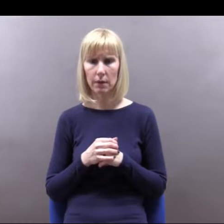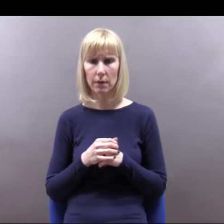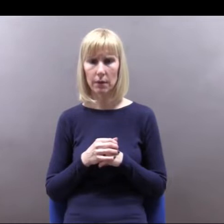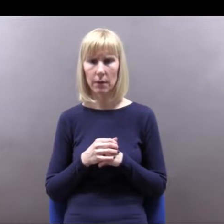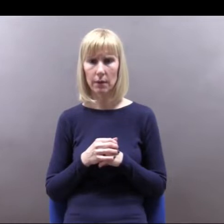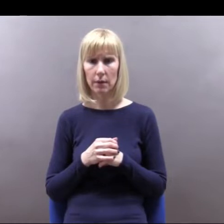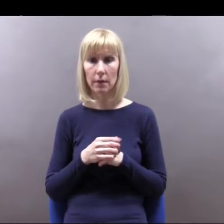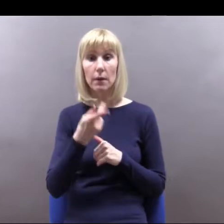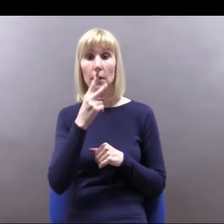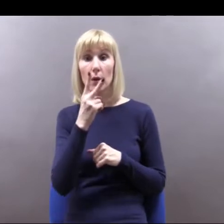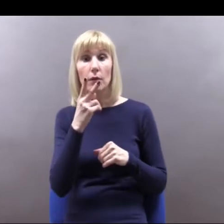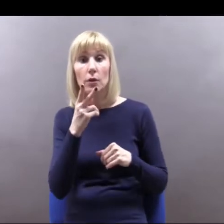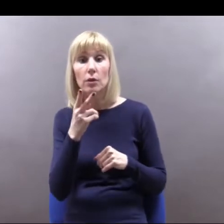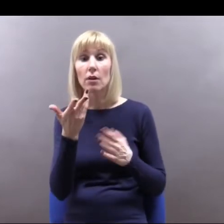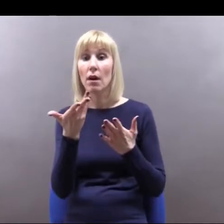Potem ja wsiadam